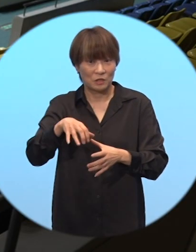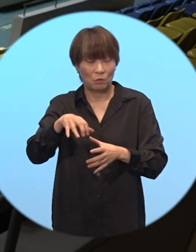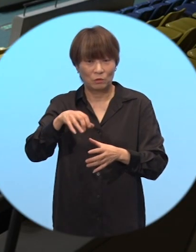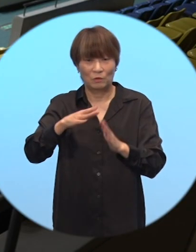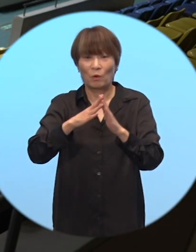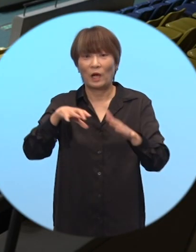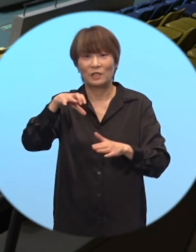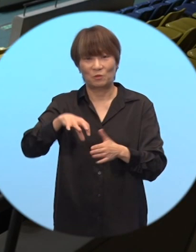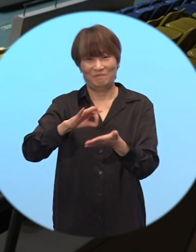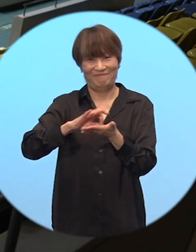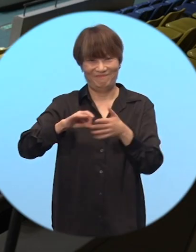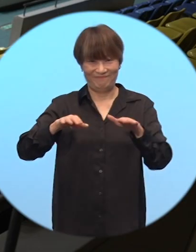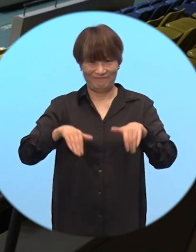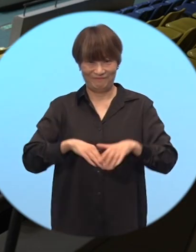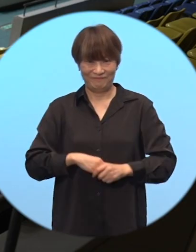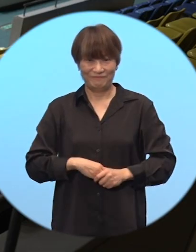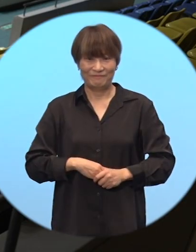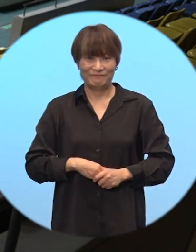ました。